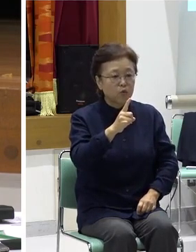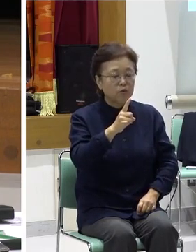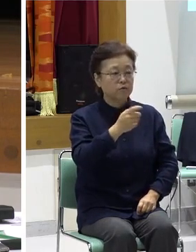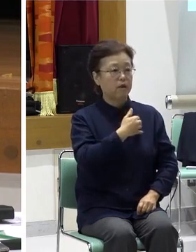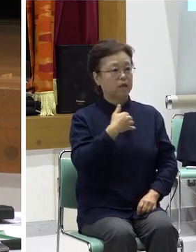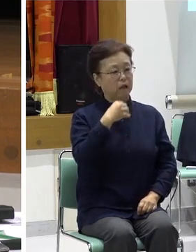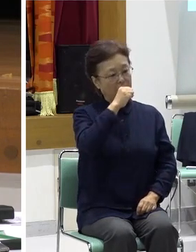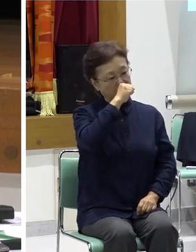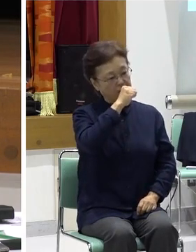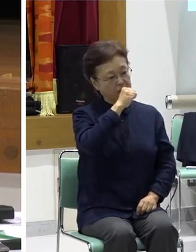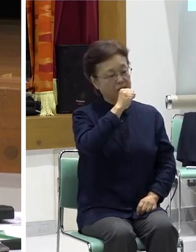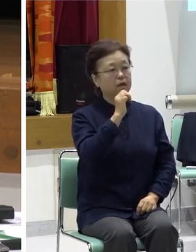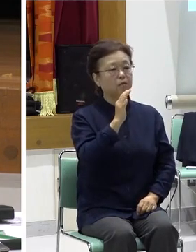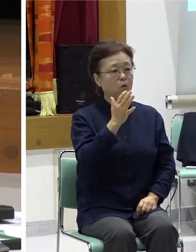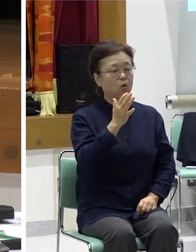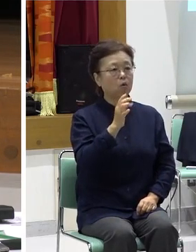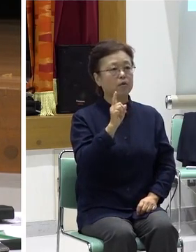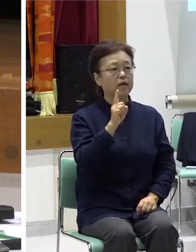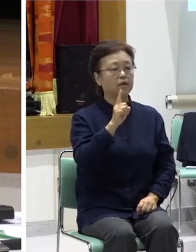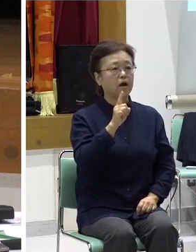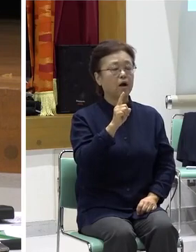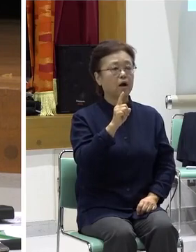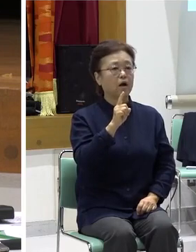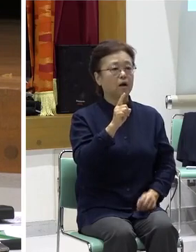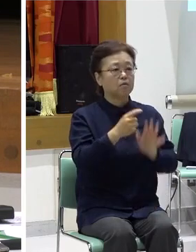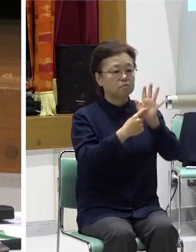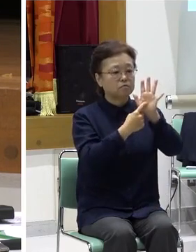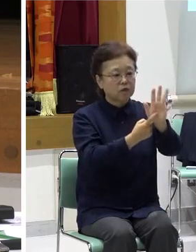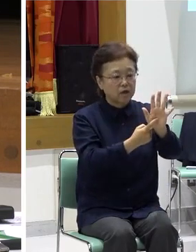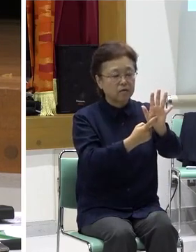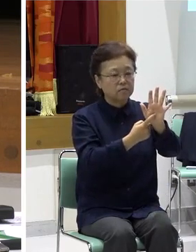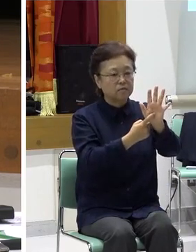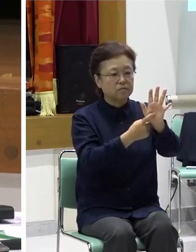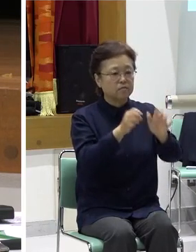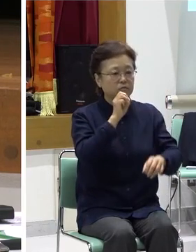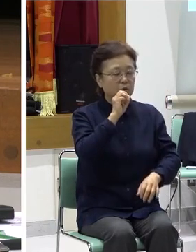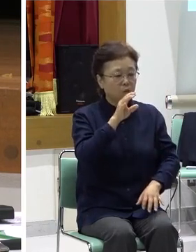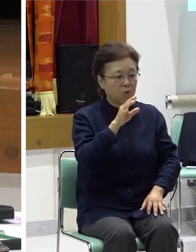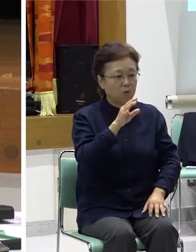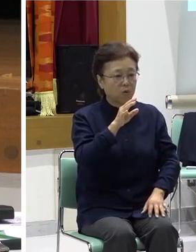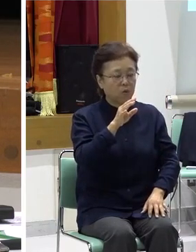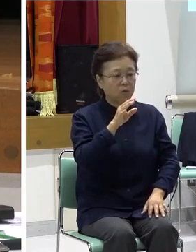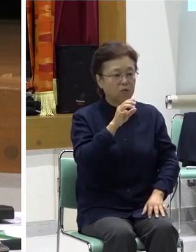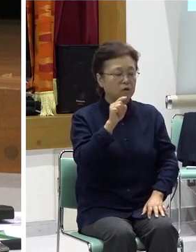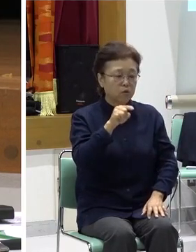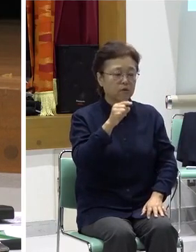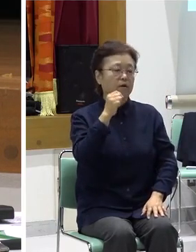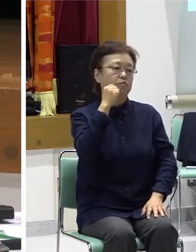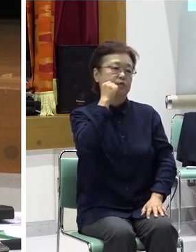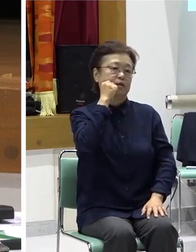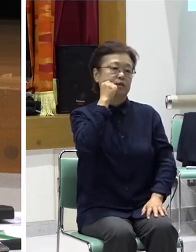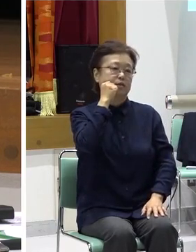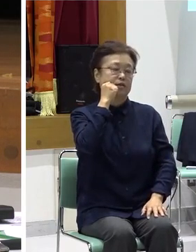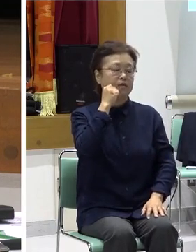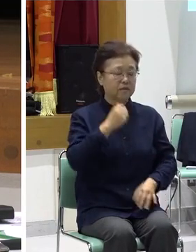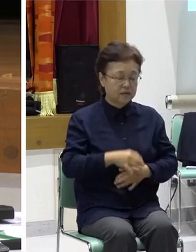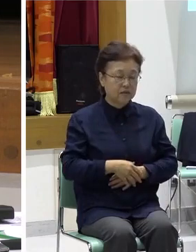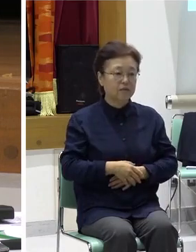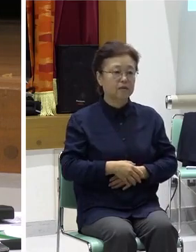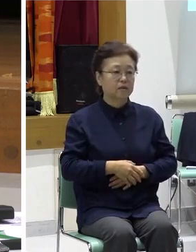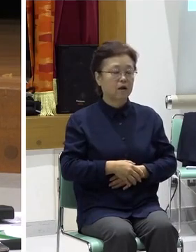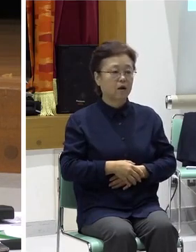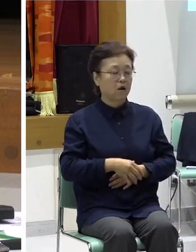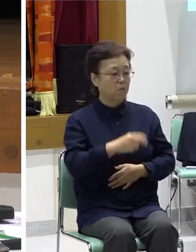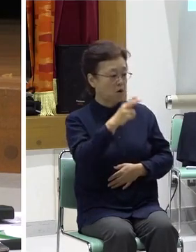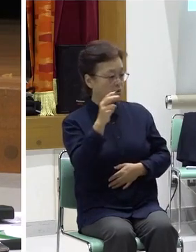ど、何らかのサインが出せるだけでも本当にいいことなんですけど、それも難しかったりっていうところで、旗から見